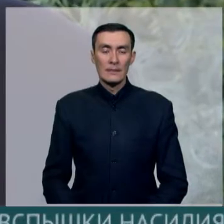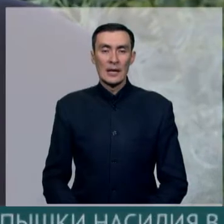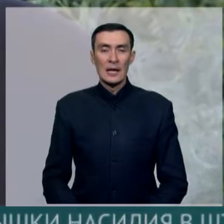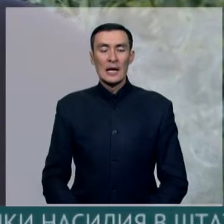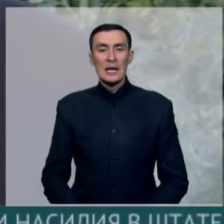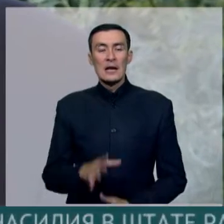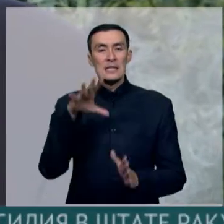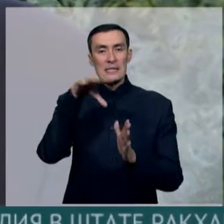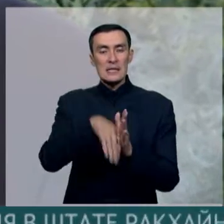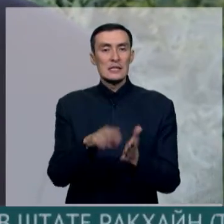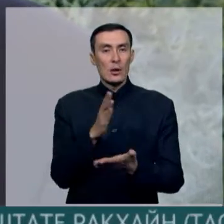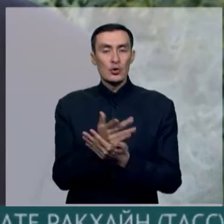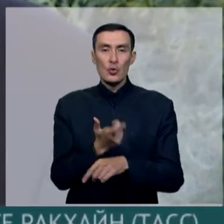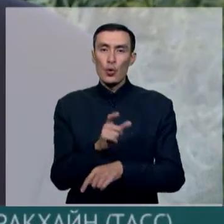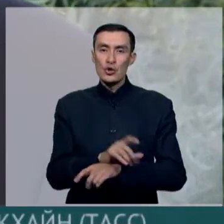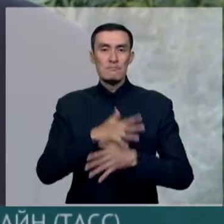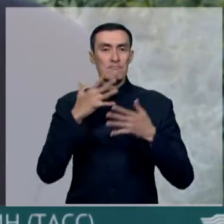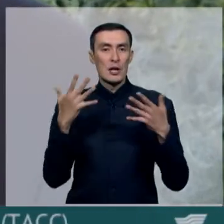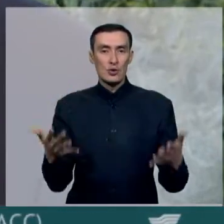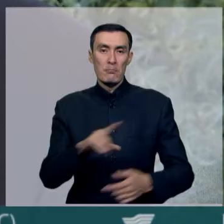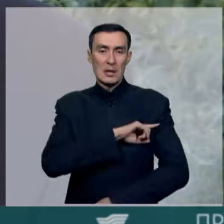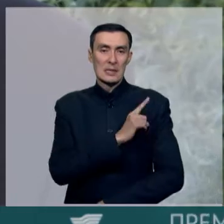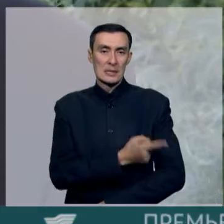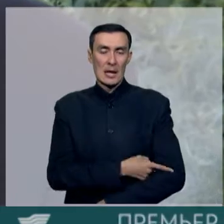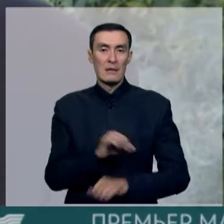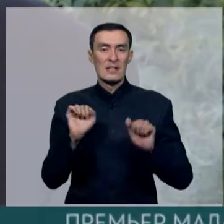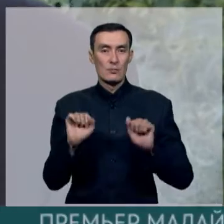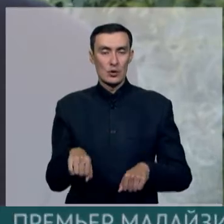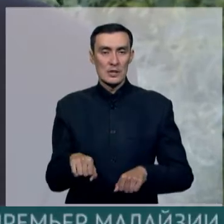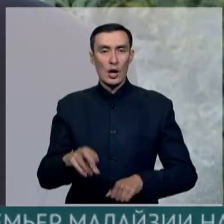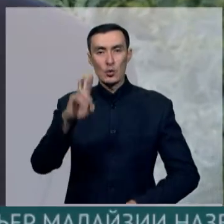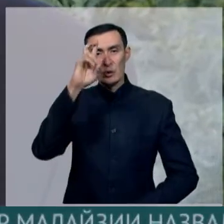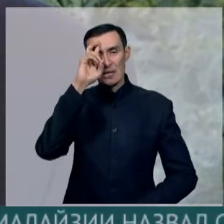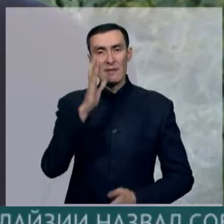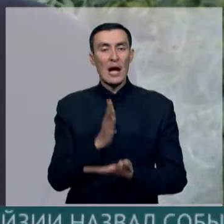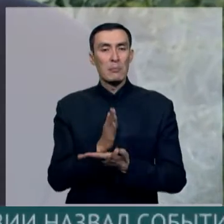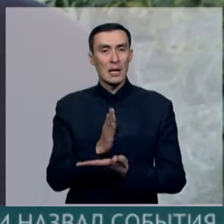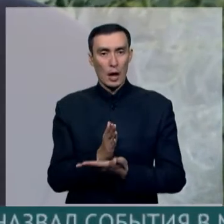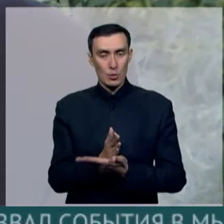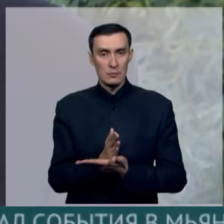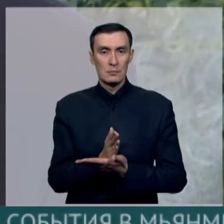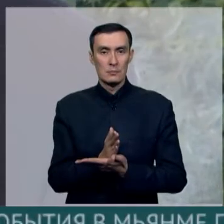Здесь заложен очень серьезный большой потенциал. Страны обладают